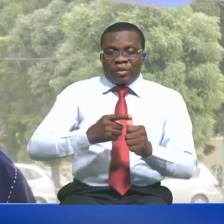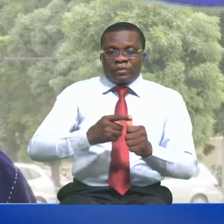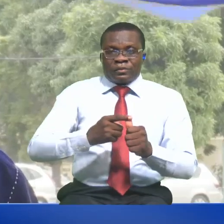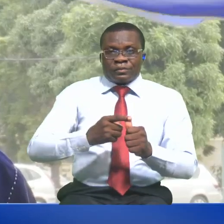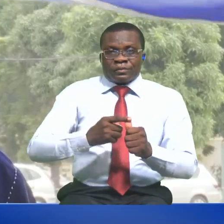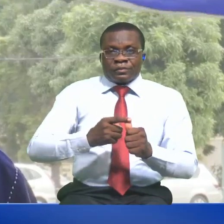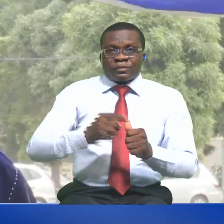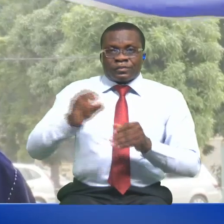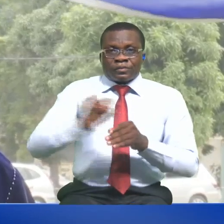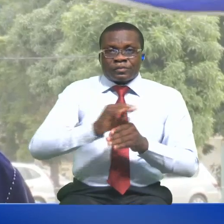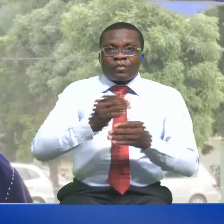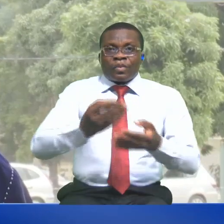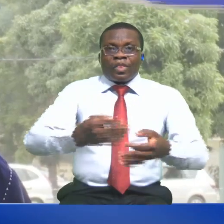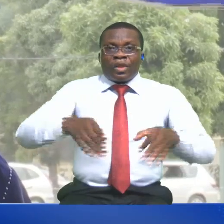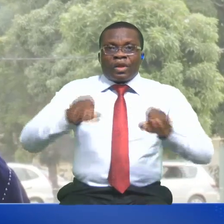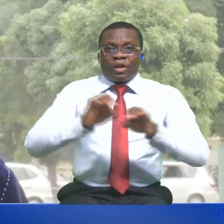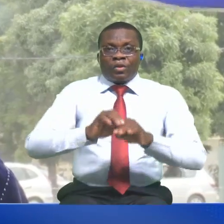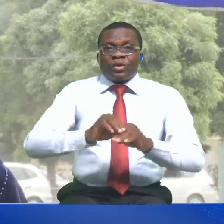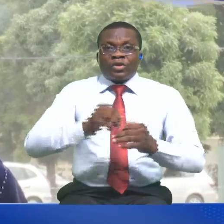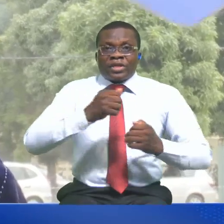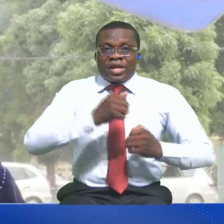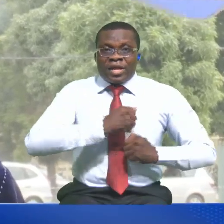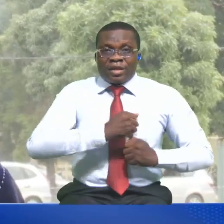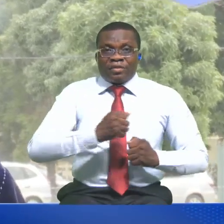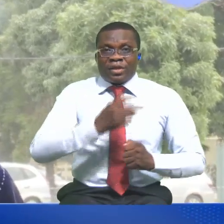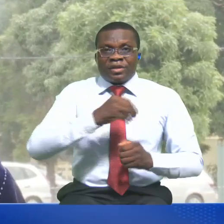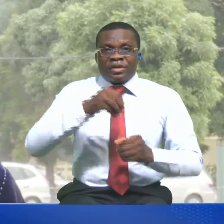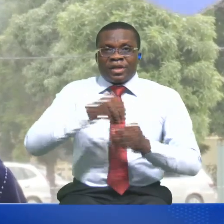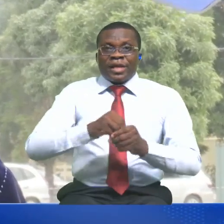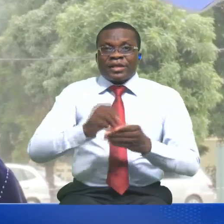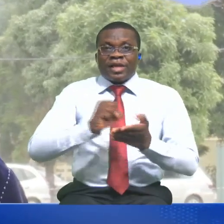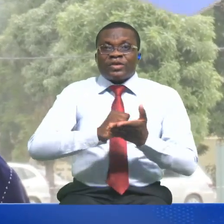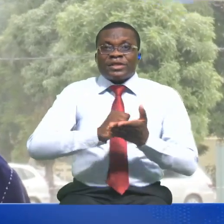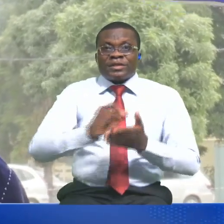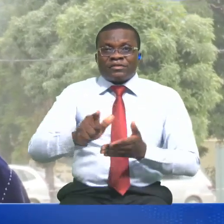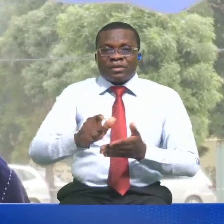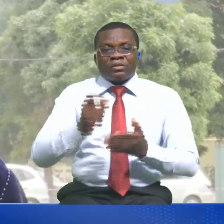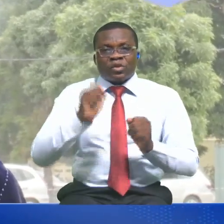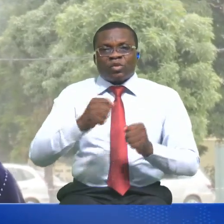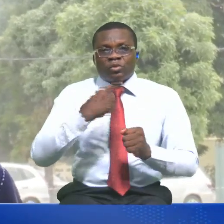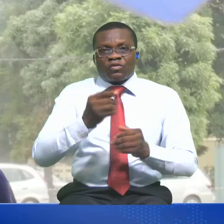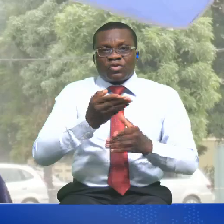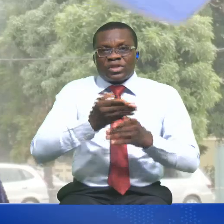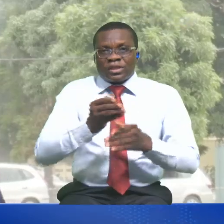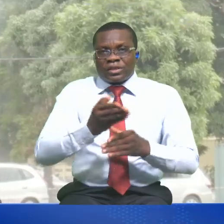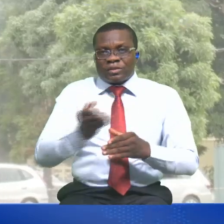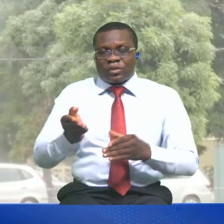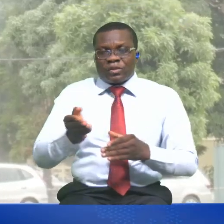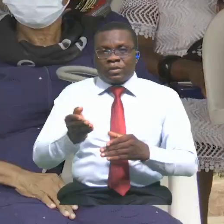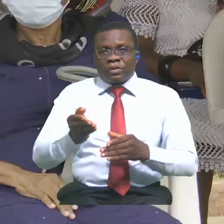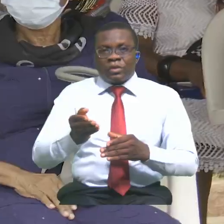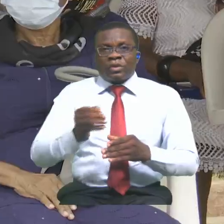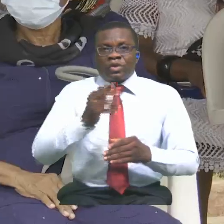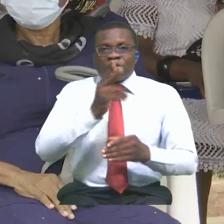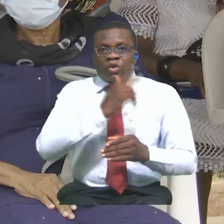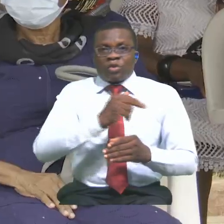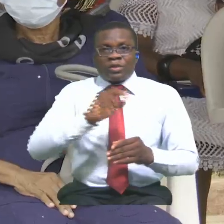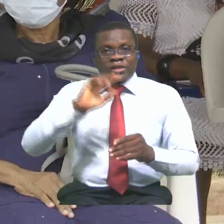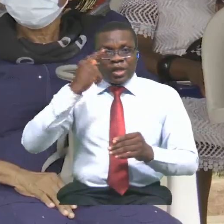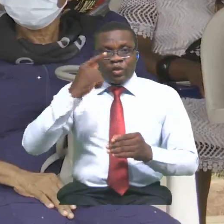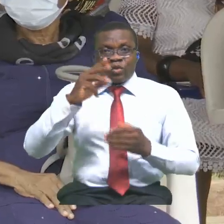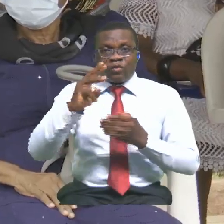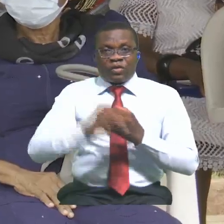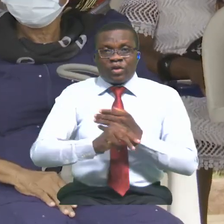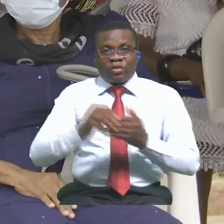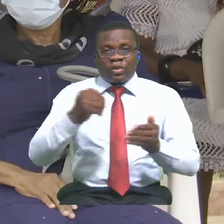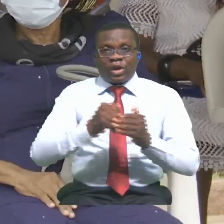des fonctions importantes dans les forces armées et dans le civil. Nous pouvons citer entre autres commissaire du gouvernement